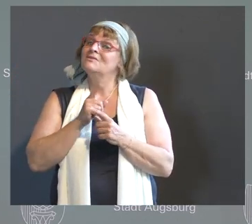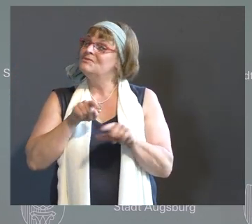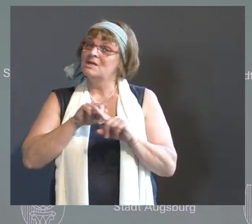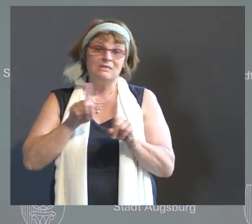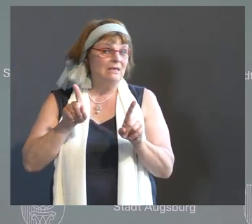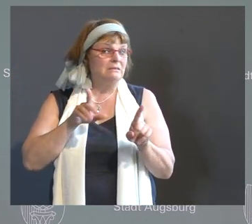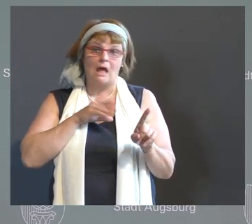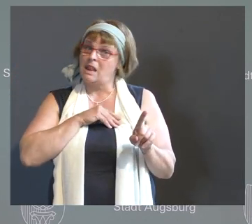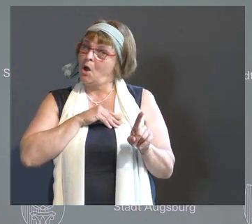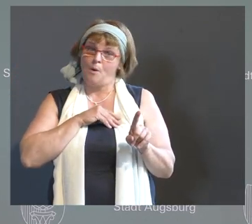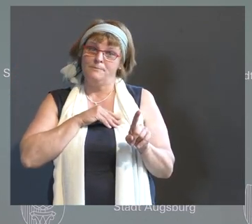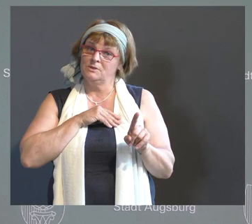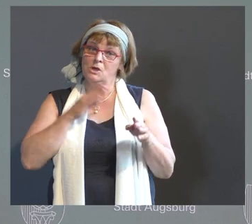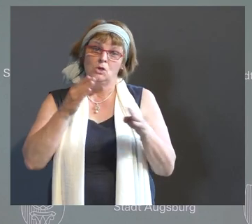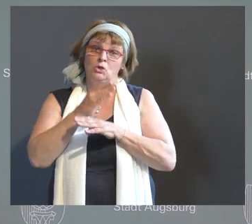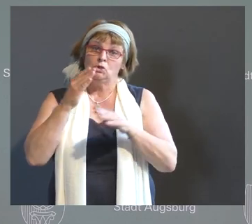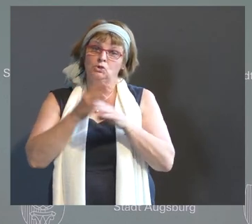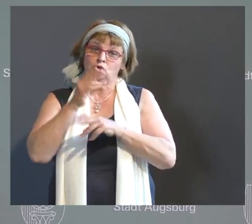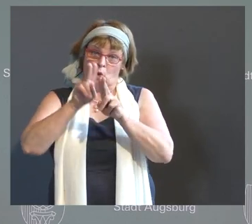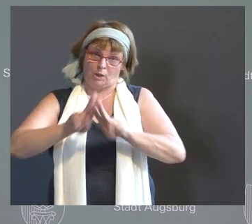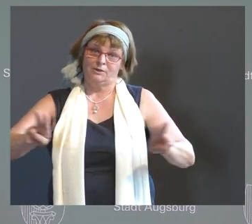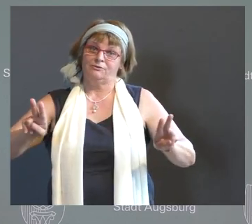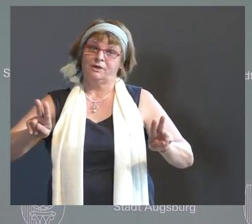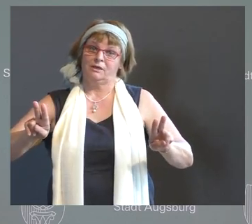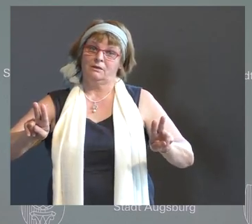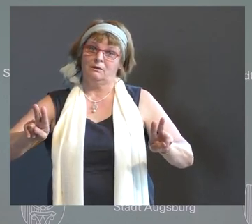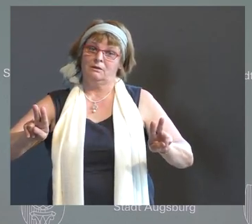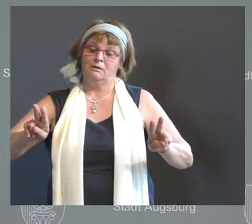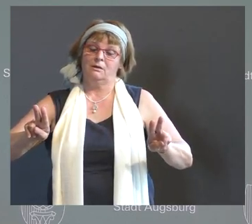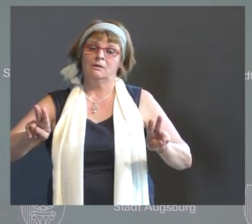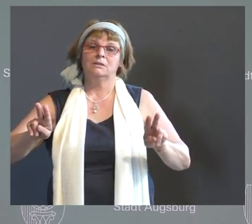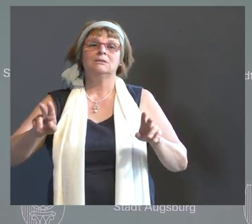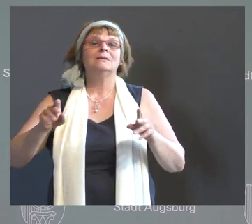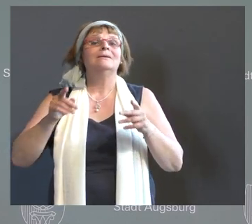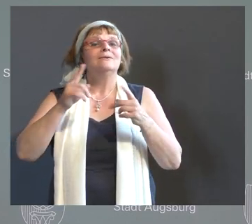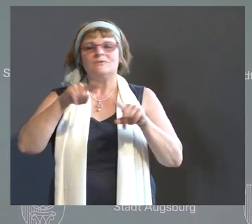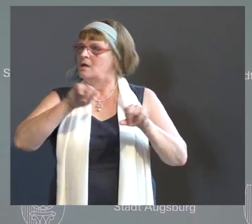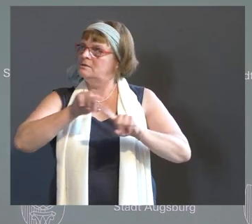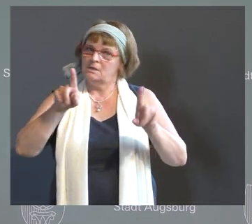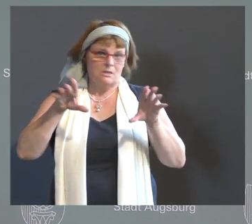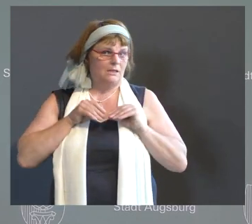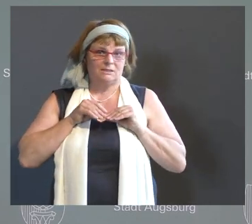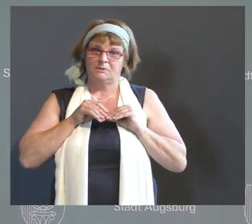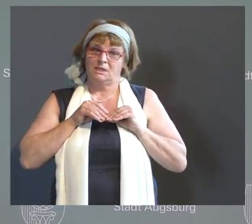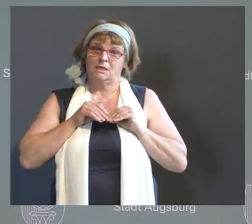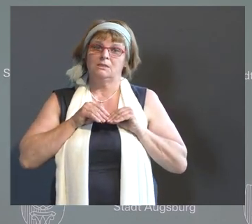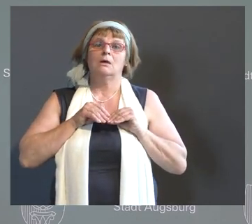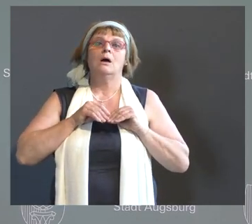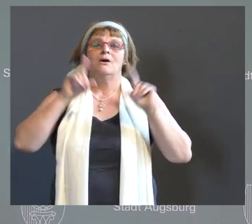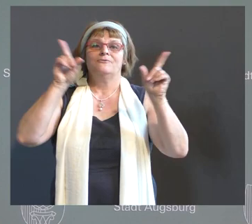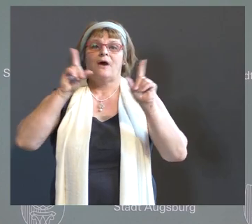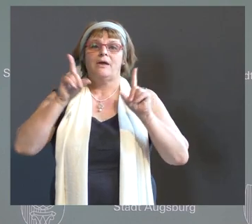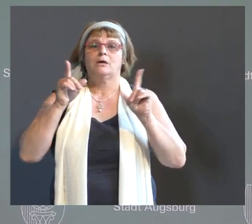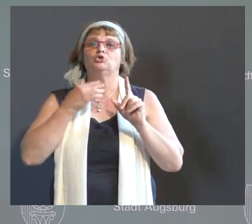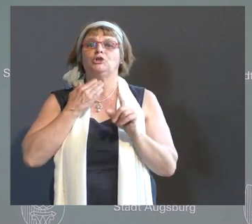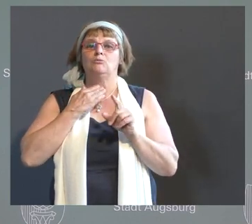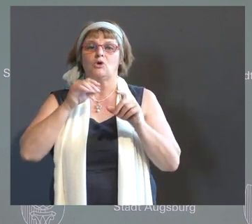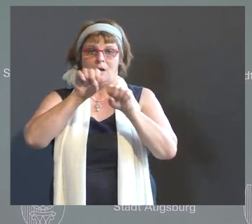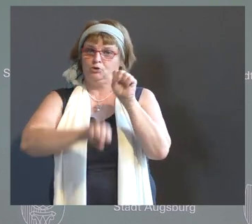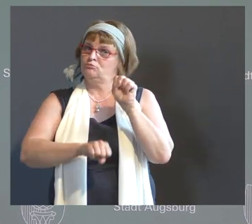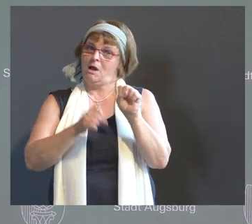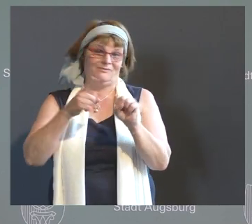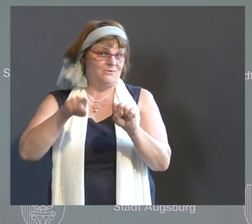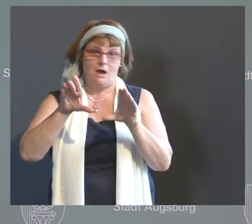dass Störenfriede, die in der absoluten Minderheit sind, genau diese Feierlaune auch kaputt machen. Deswegen kommen Sie in